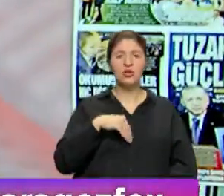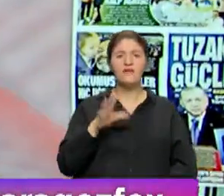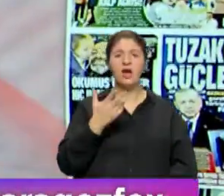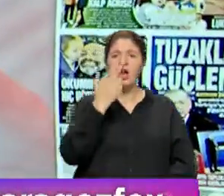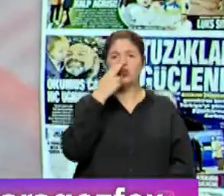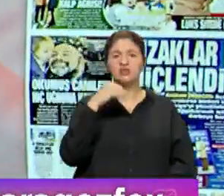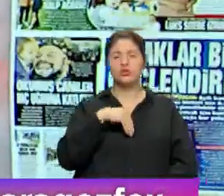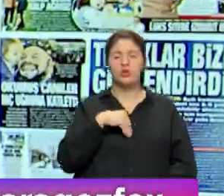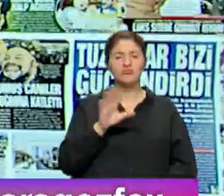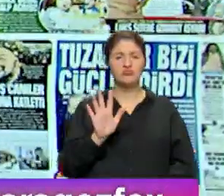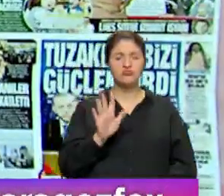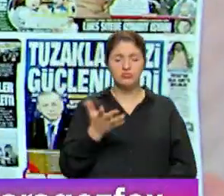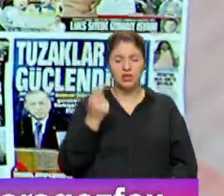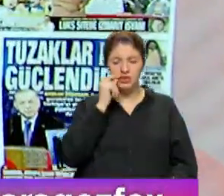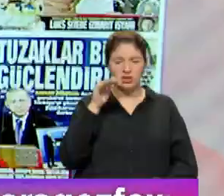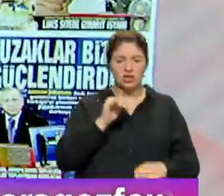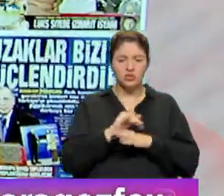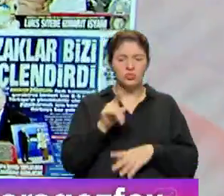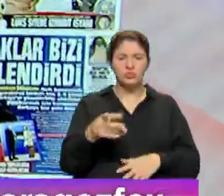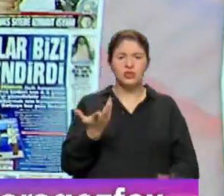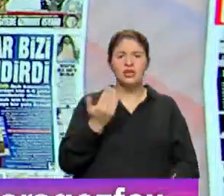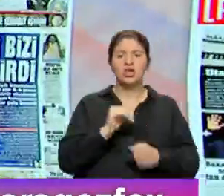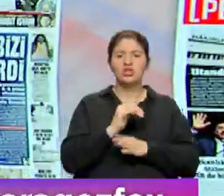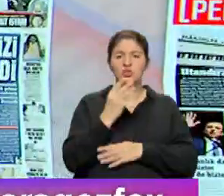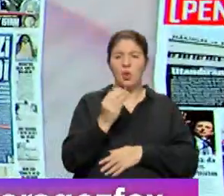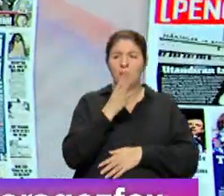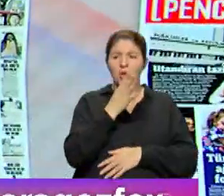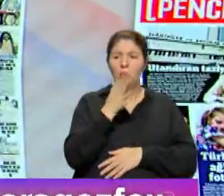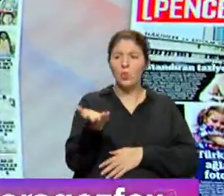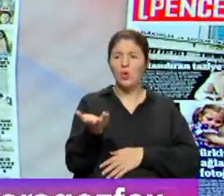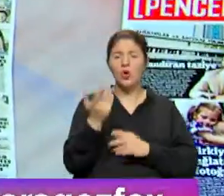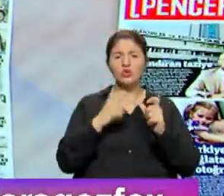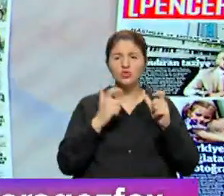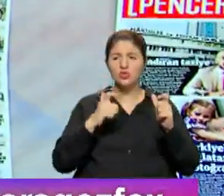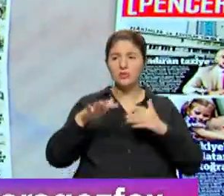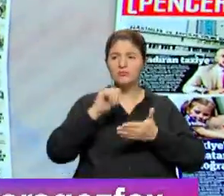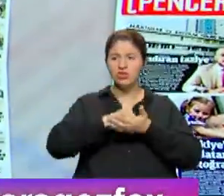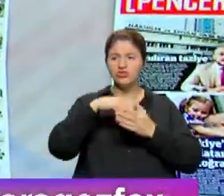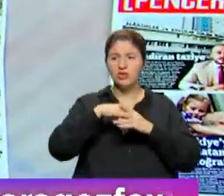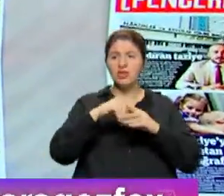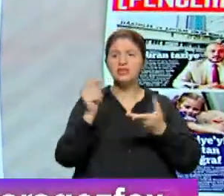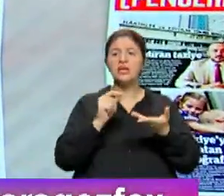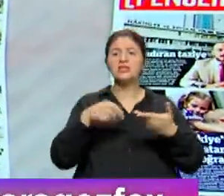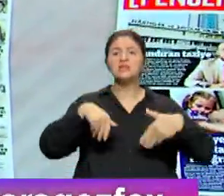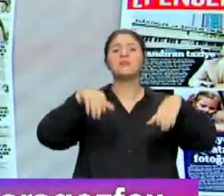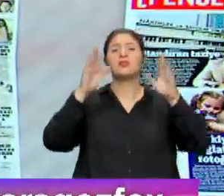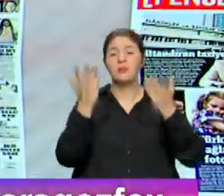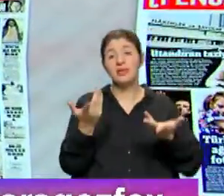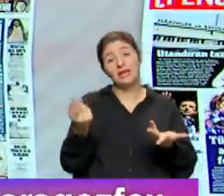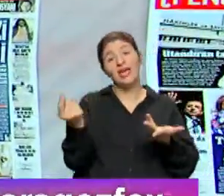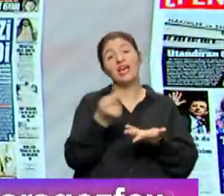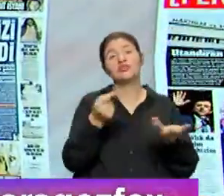alışılır hayır öyle değil insanlar yaşıyor bunu ne yaşadığını da çok iyi biliyor sosyal medyada yazmas bile ki